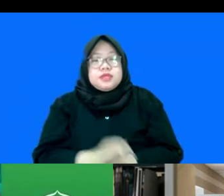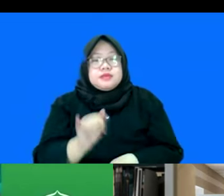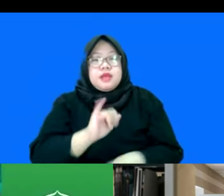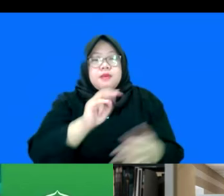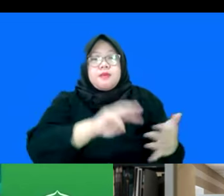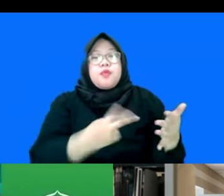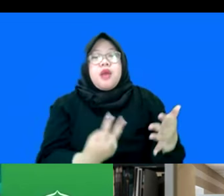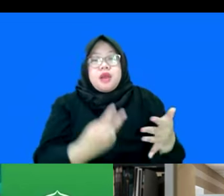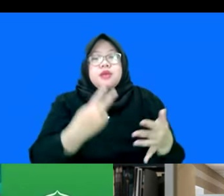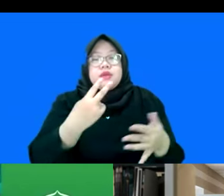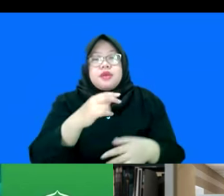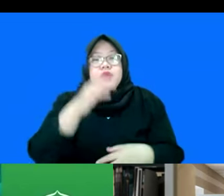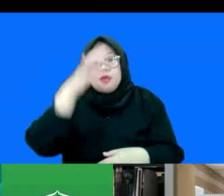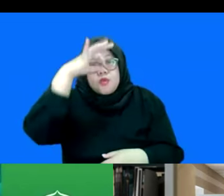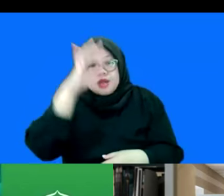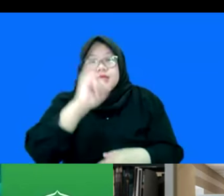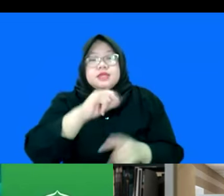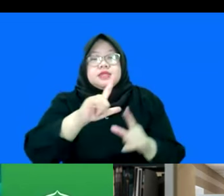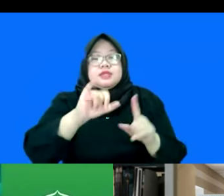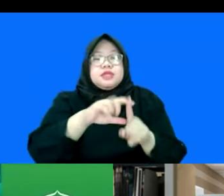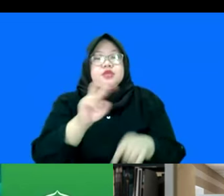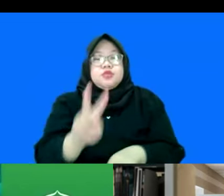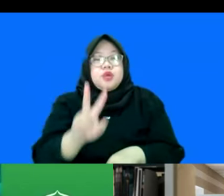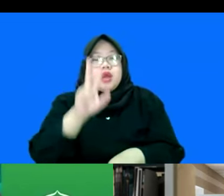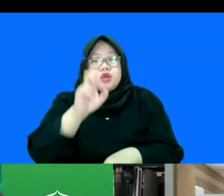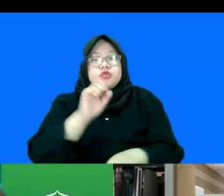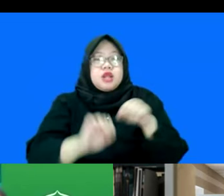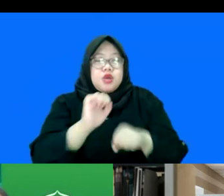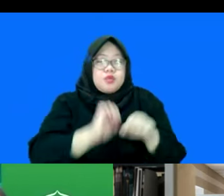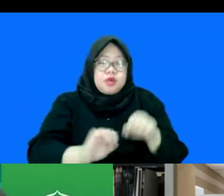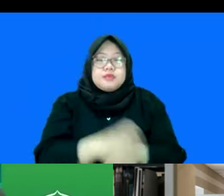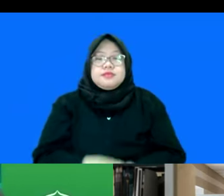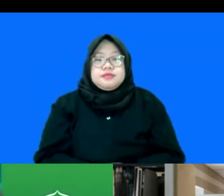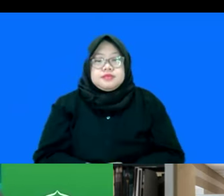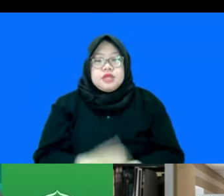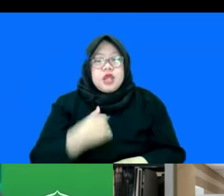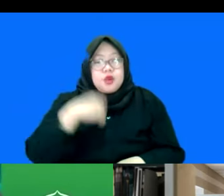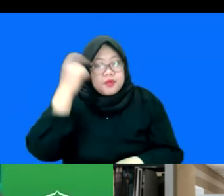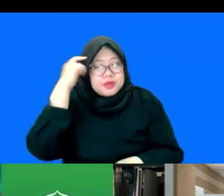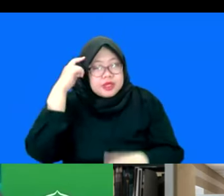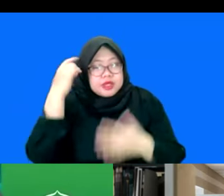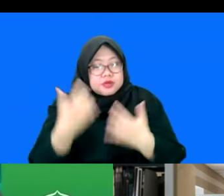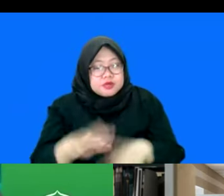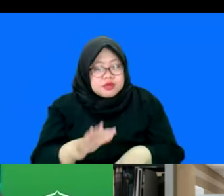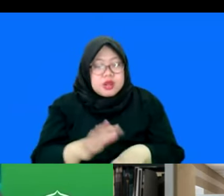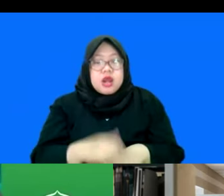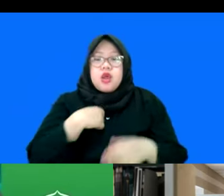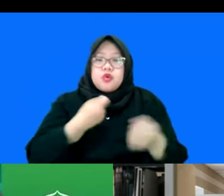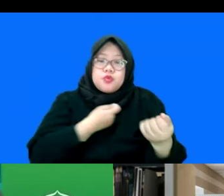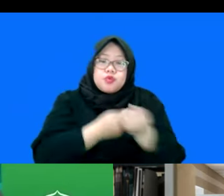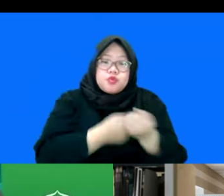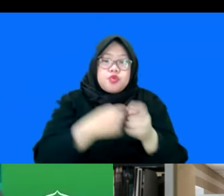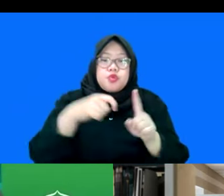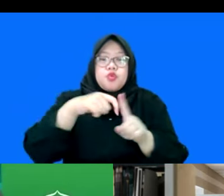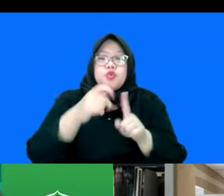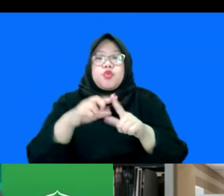Polri jilid 2 ya itu harus dilakukan. Ya, saya kira itu dan saya mendukung untuk KUHAP